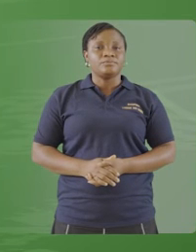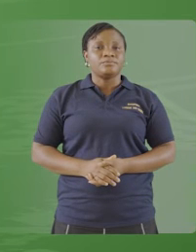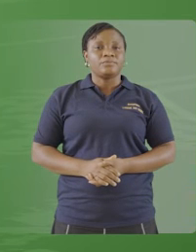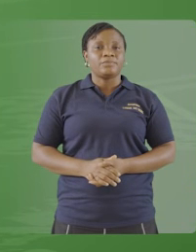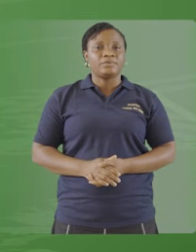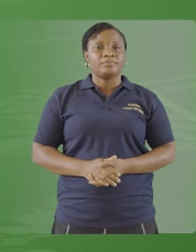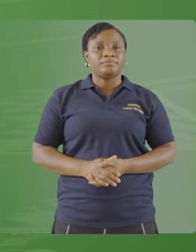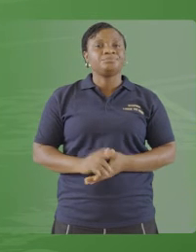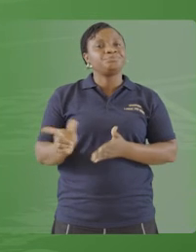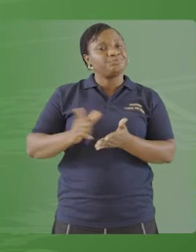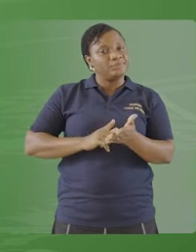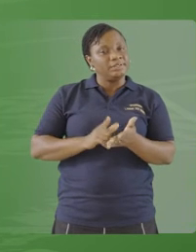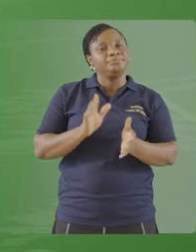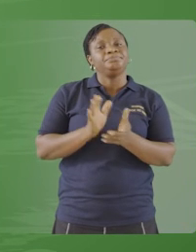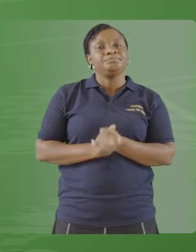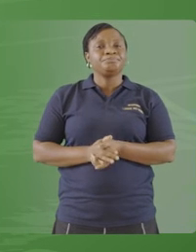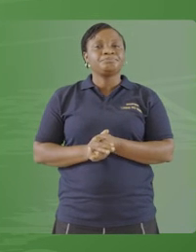Passons donc à la correction.